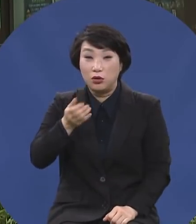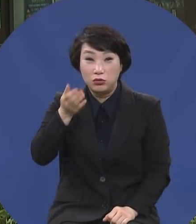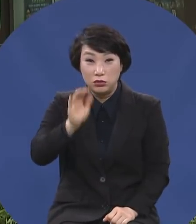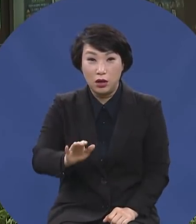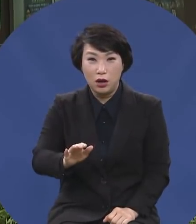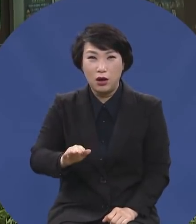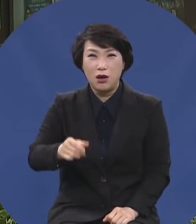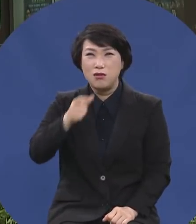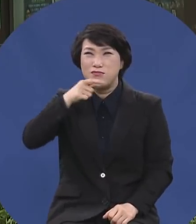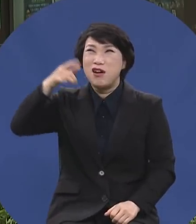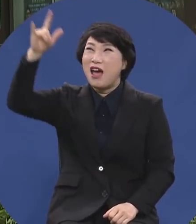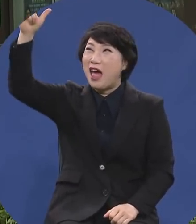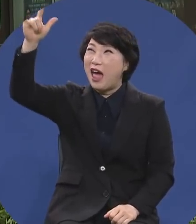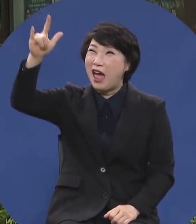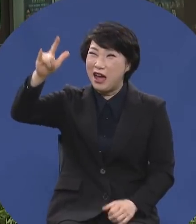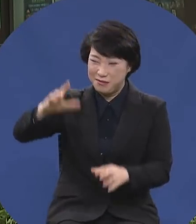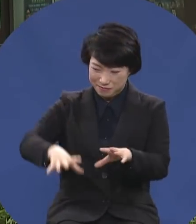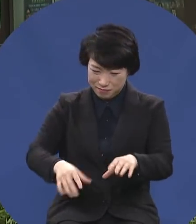가뭄이 쫙